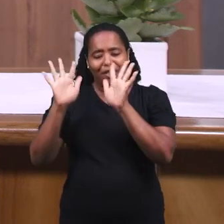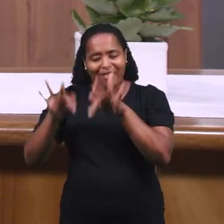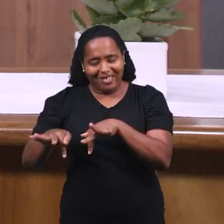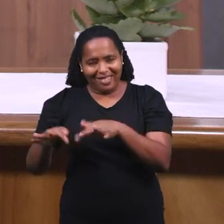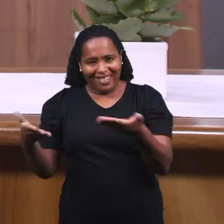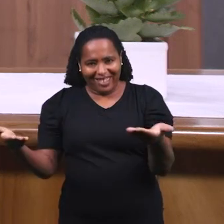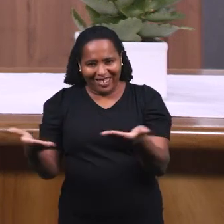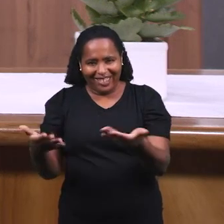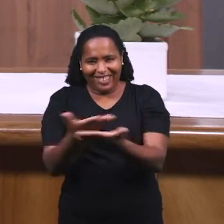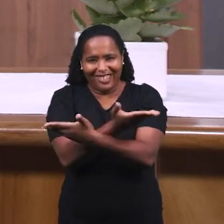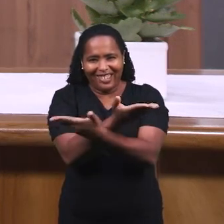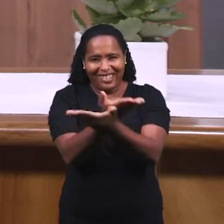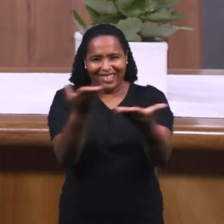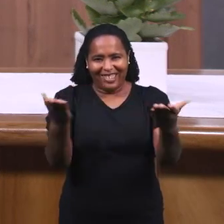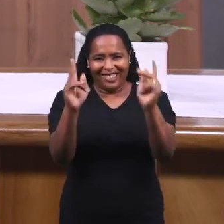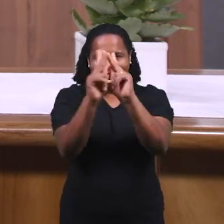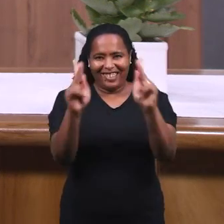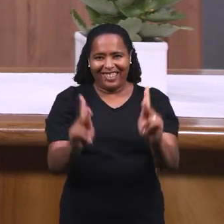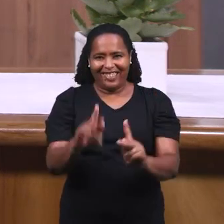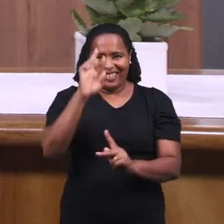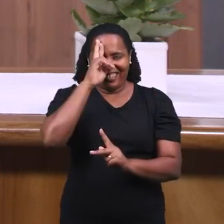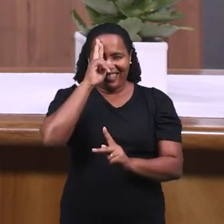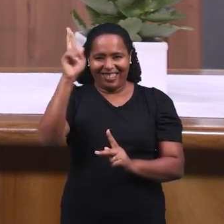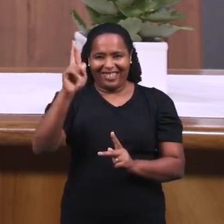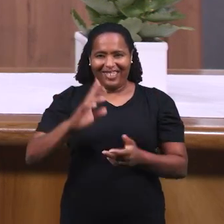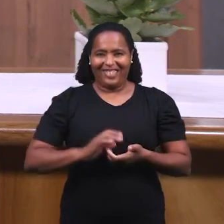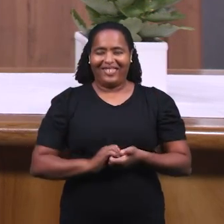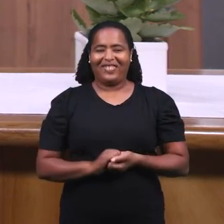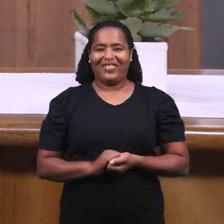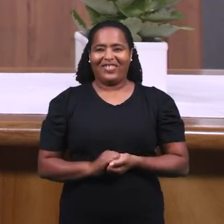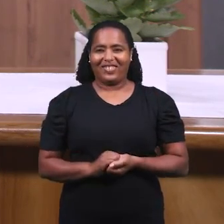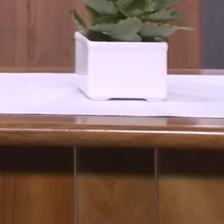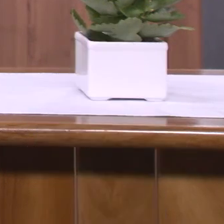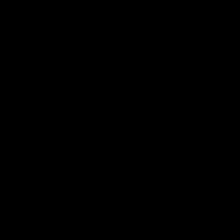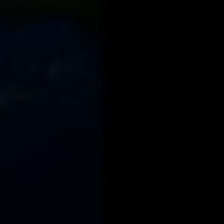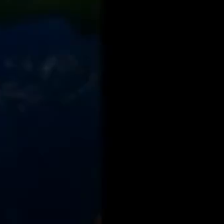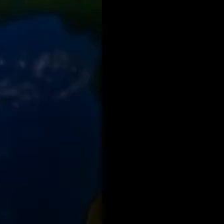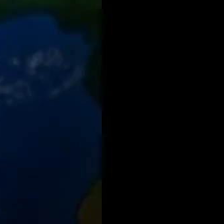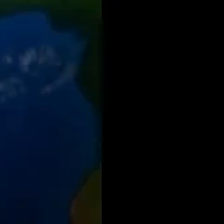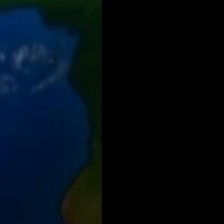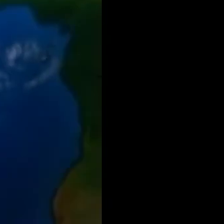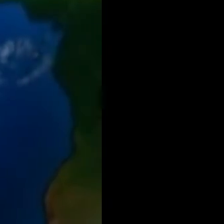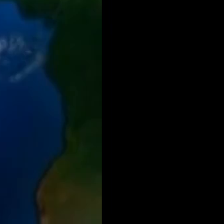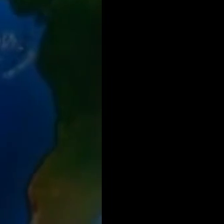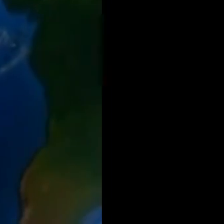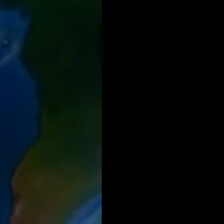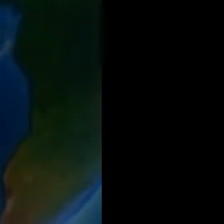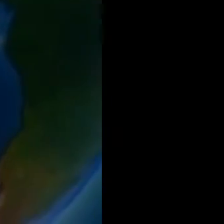вами. Мы закончили. Всем вам мир Божий, возлюбленные. Thank you.